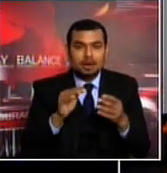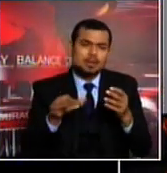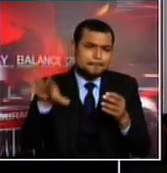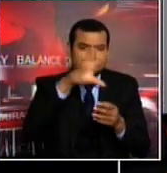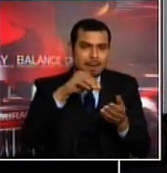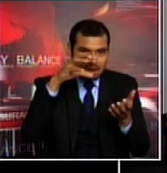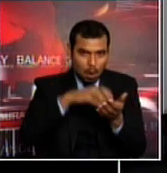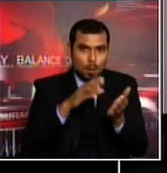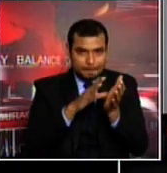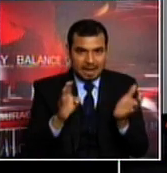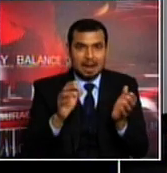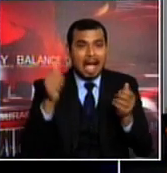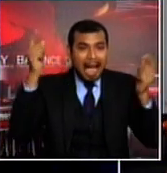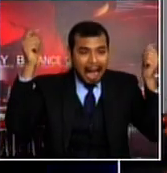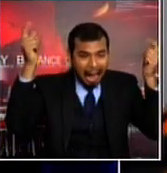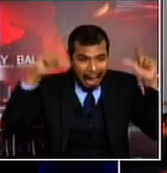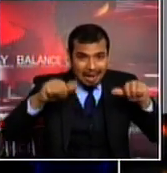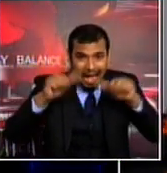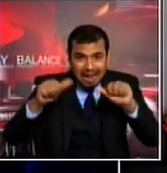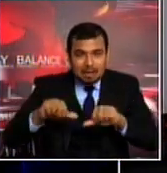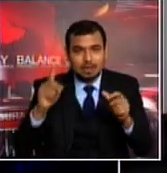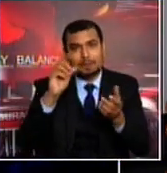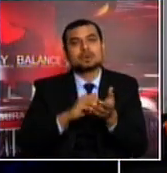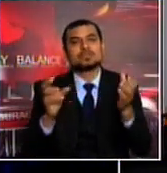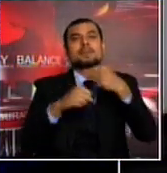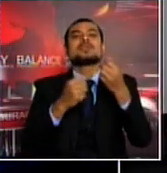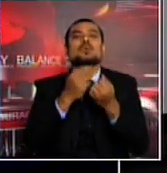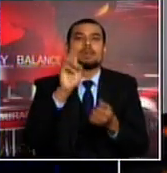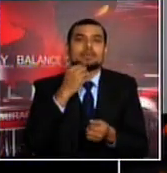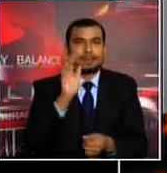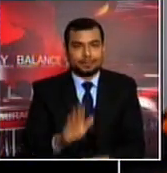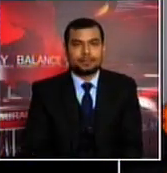तहबाटै हारको निर्मम समीक्षा गर्नुपर्नेमा जोड दिनुभयो।